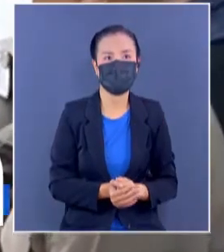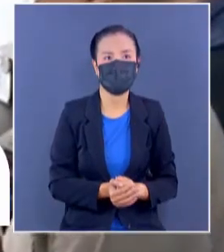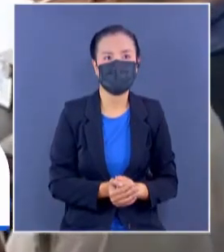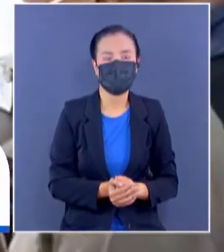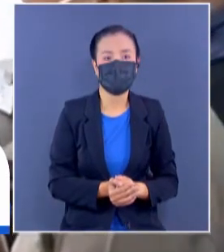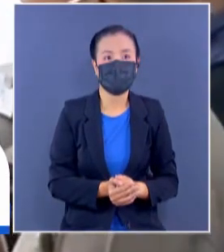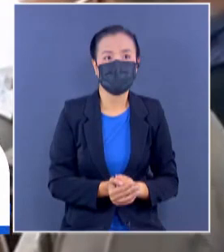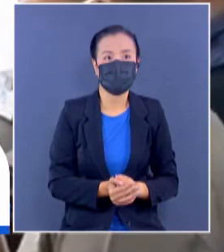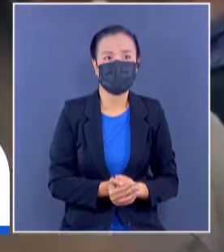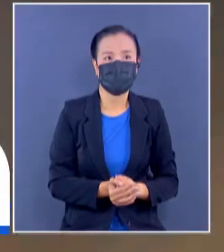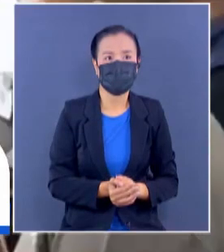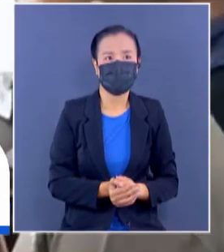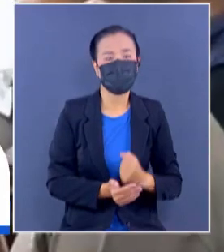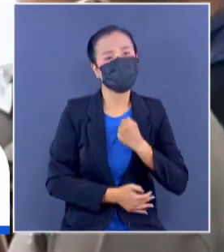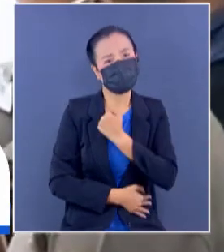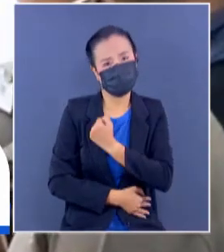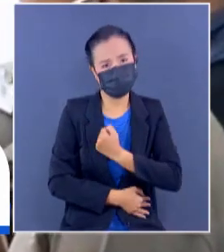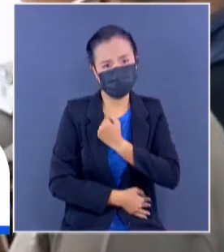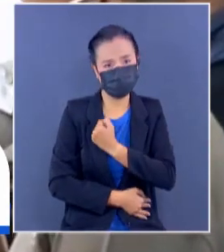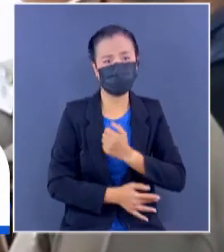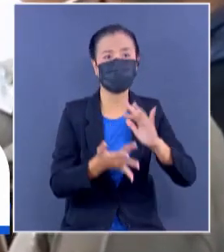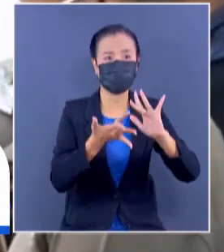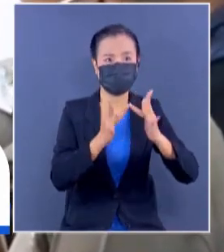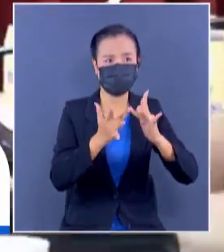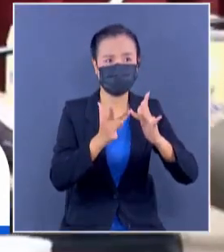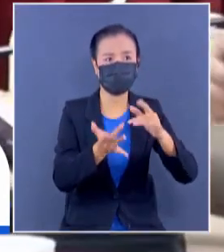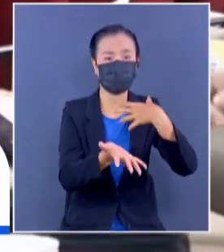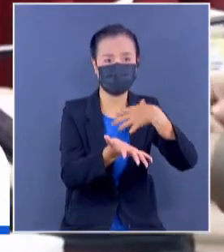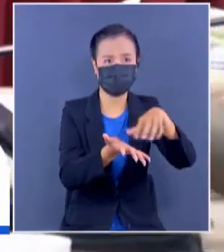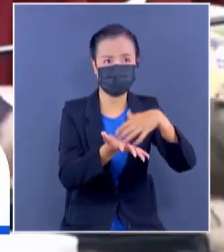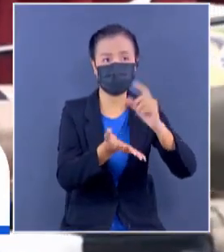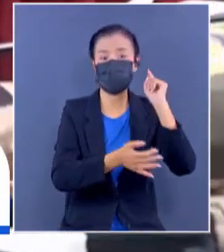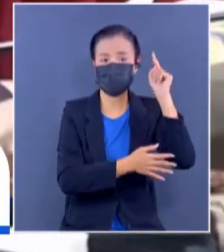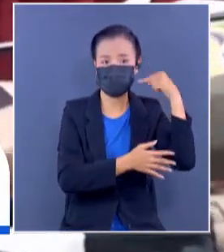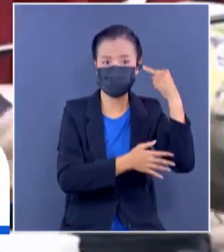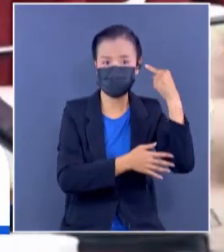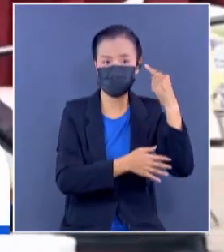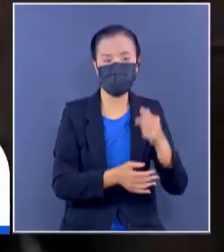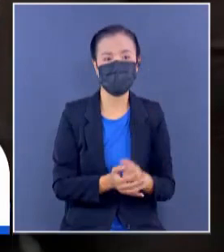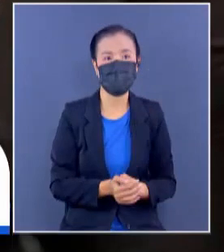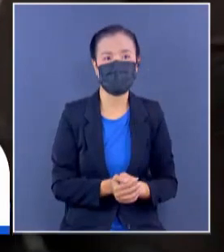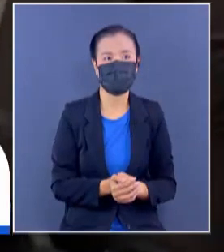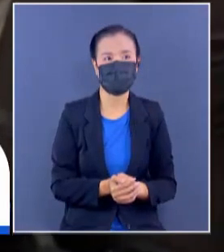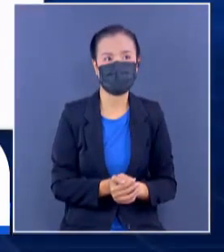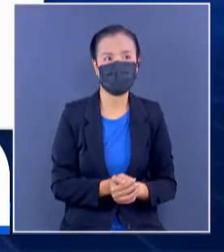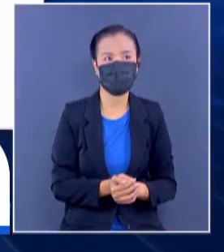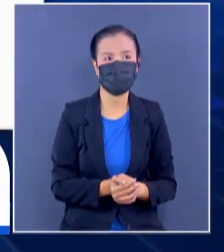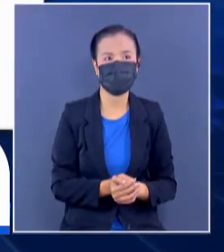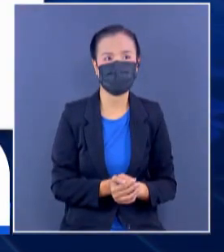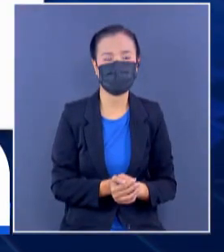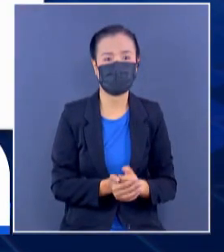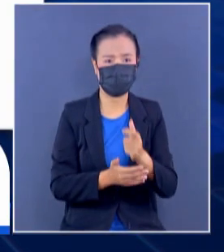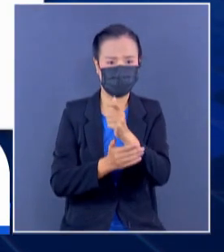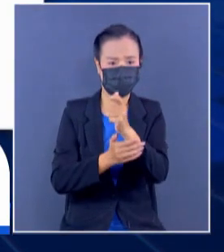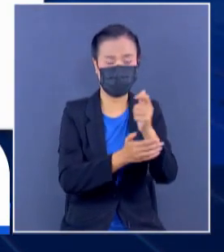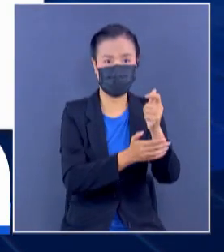ราวที่สลดใจจริงๆคุณผู้ชมครับในโลกออนไลน์ออกมาเปิดเผยพฤติกรรมของหญิงรายนี้เธอถ่ายคลิปอนา